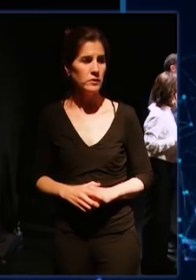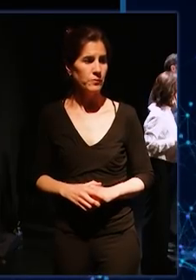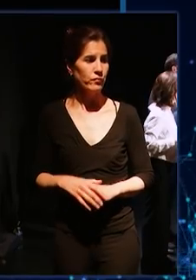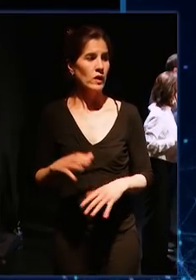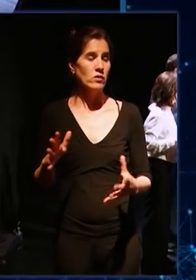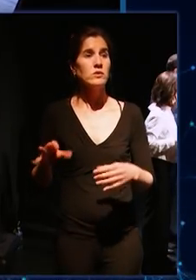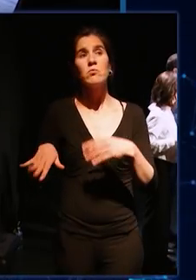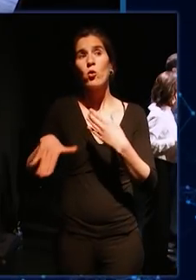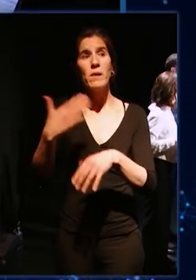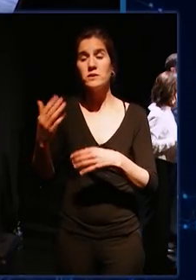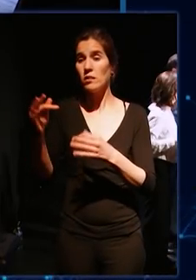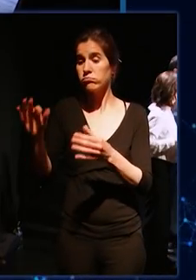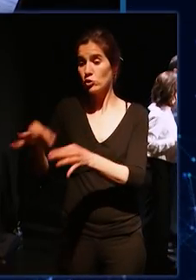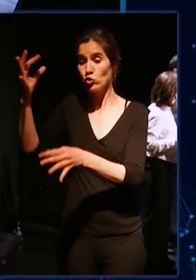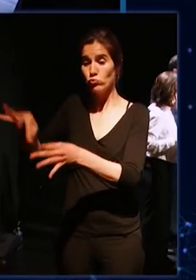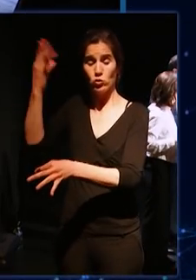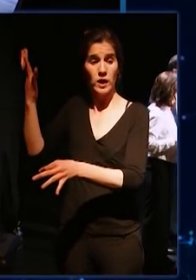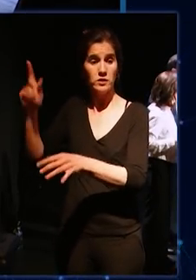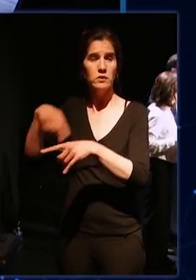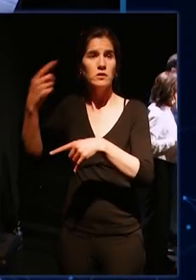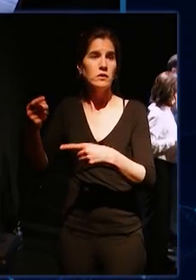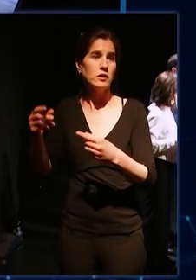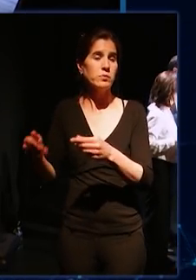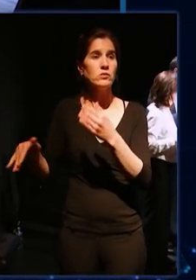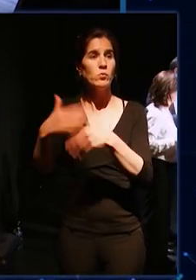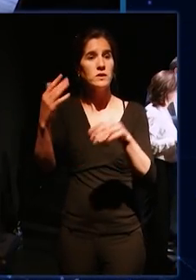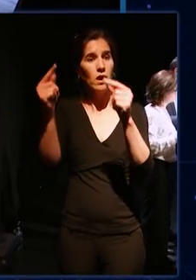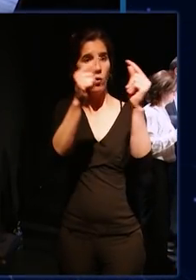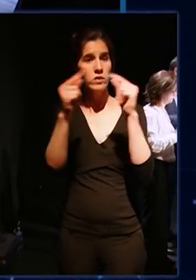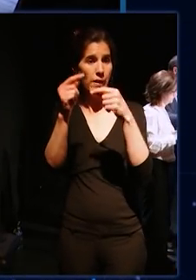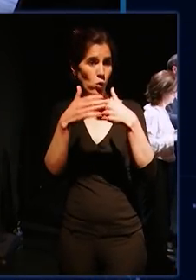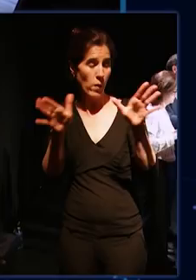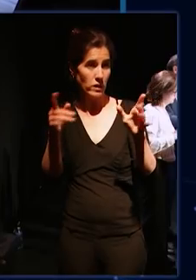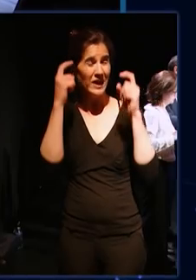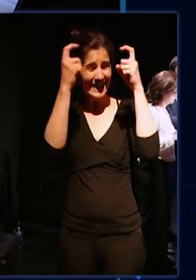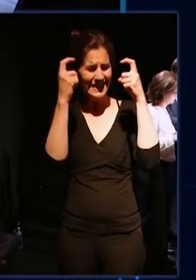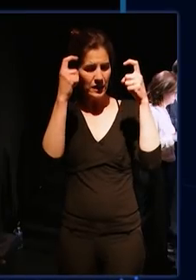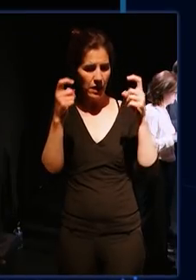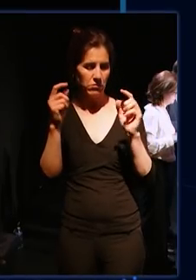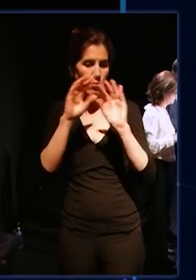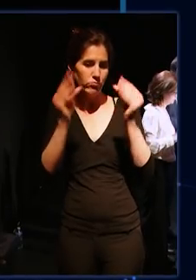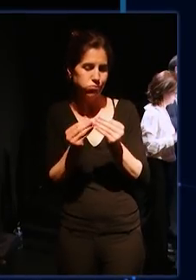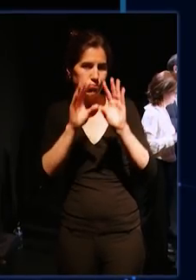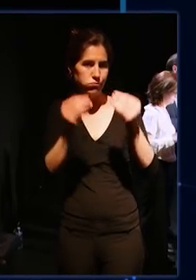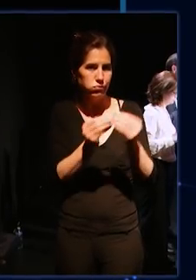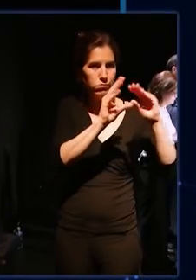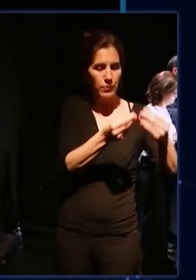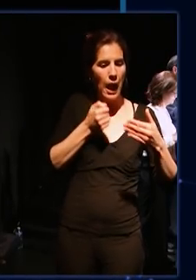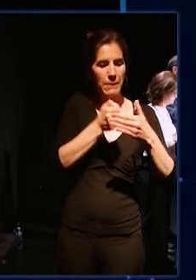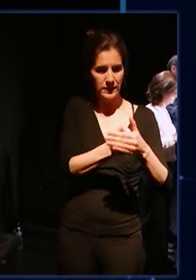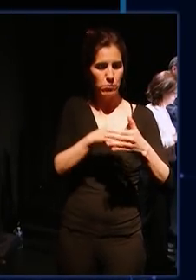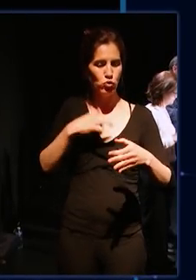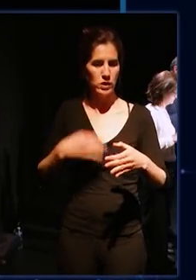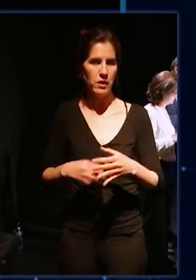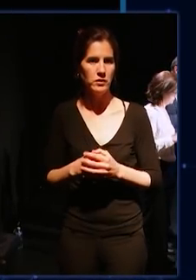per sorteig i a partir d'aquí un debat obert en què intentarem que les intervencions siguin el més ràpides possible, el més sintètiques possible. I una